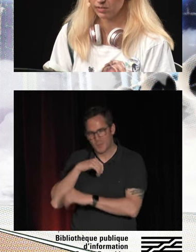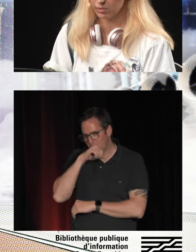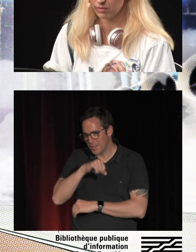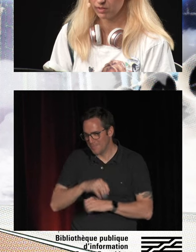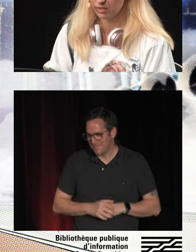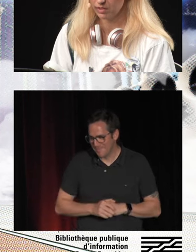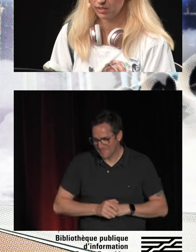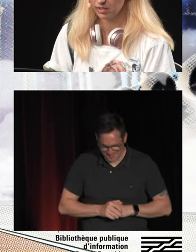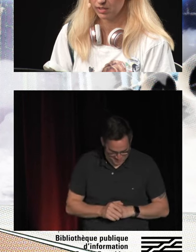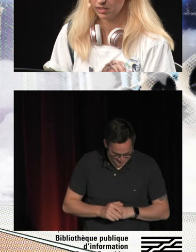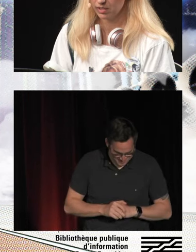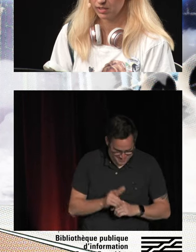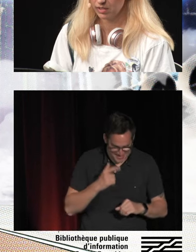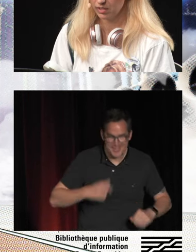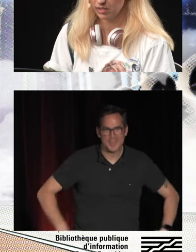Allez, voilà, on s'envole.